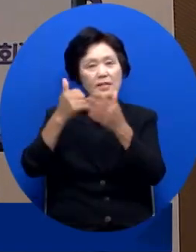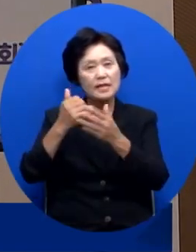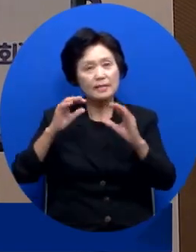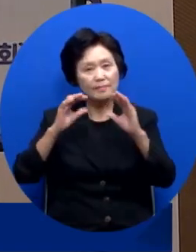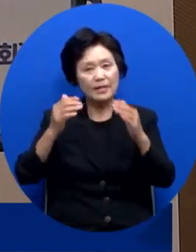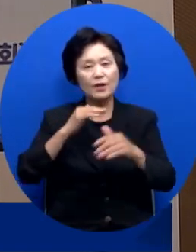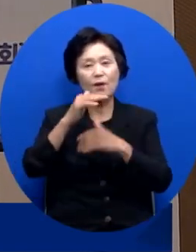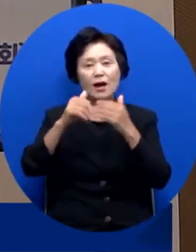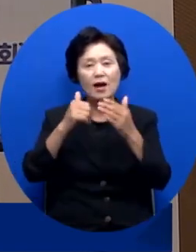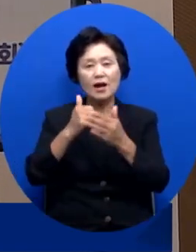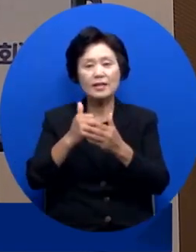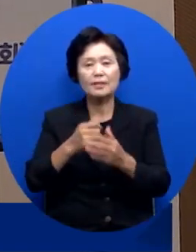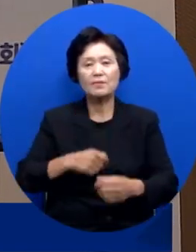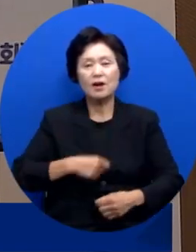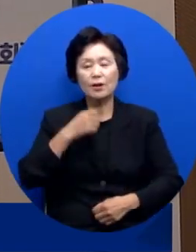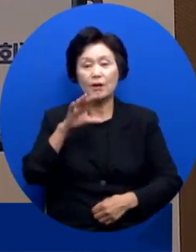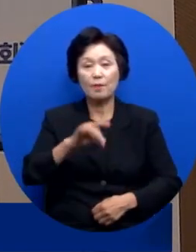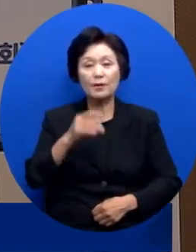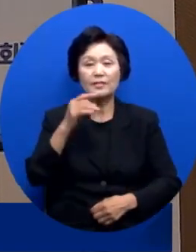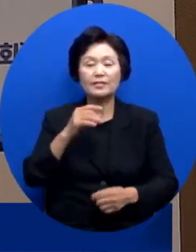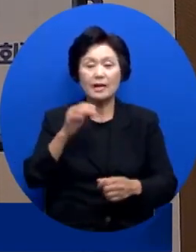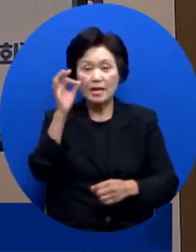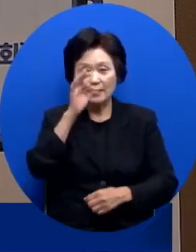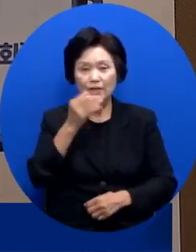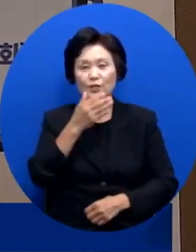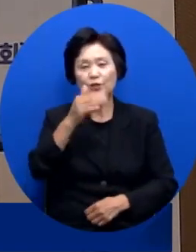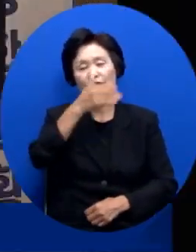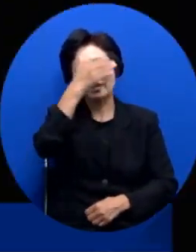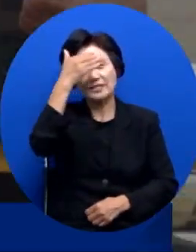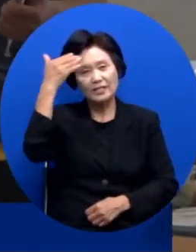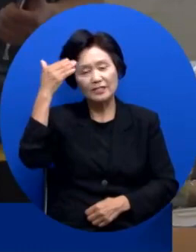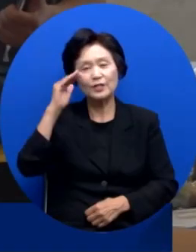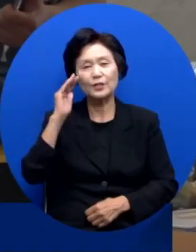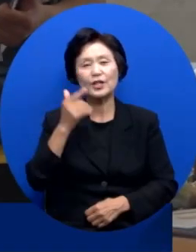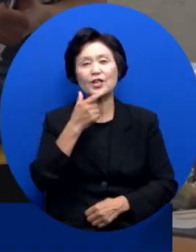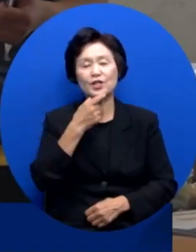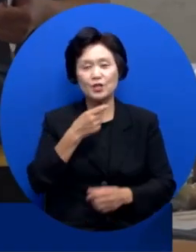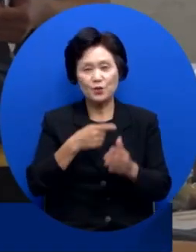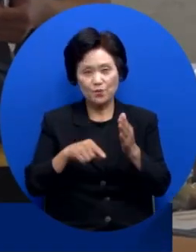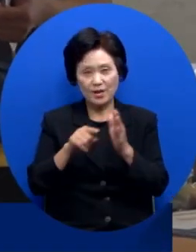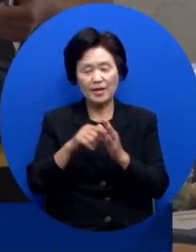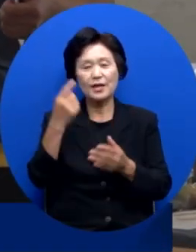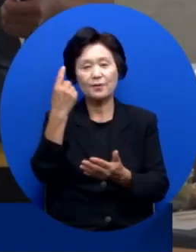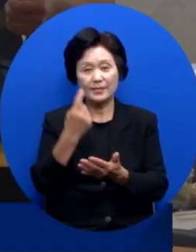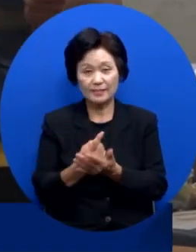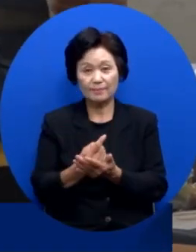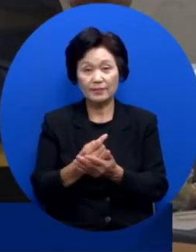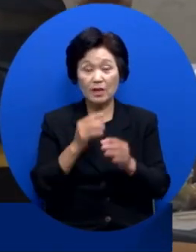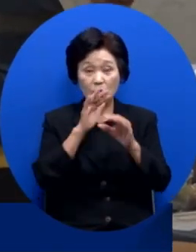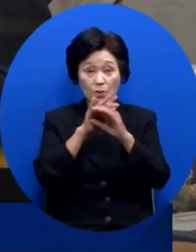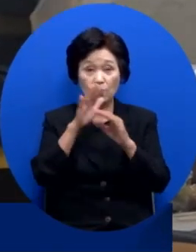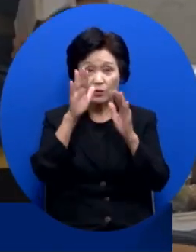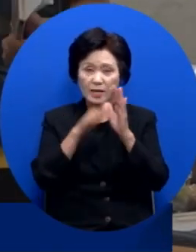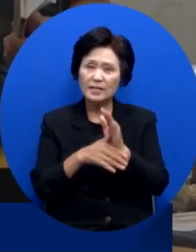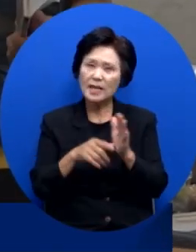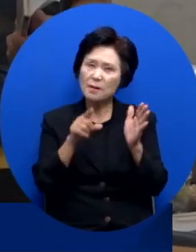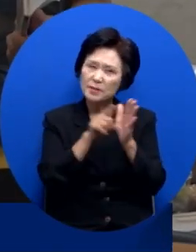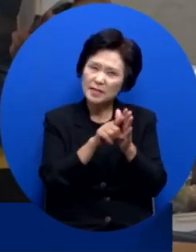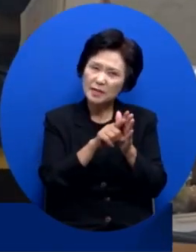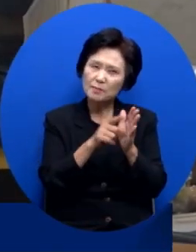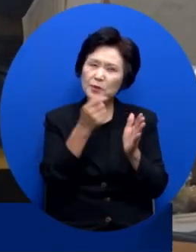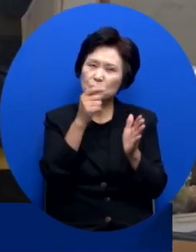있는 청년이 되고자 이제 여기에 참여하게 되었습니다. 코로나 시대에 그 믿음이 조금